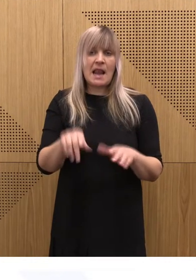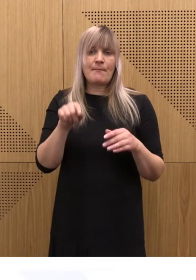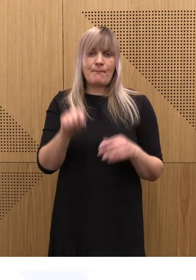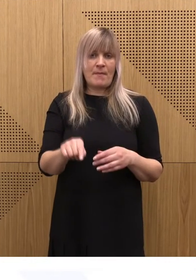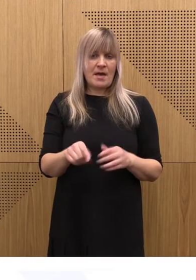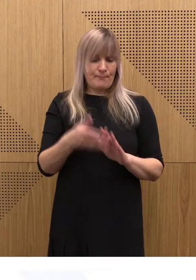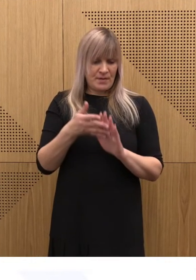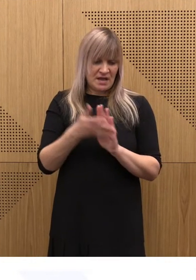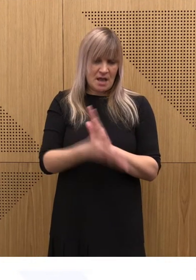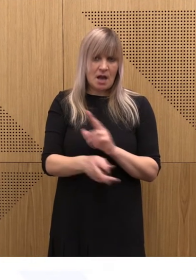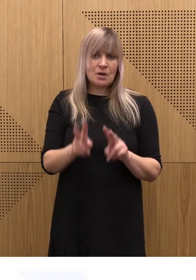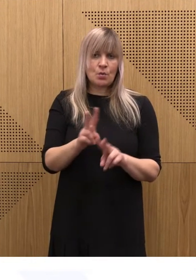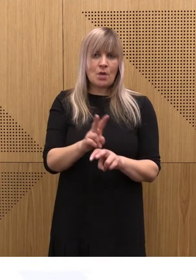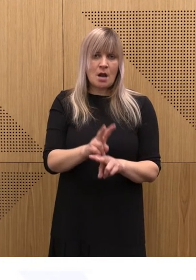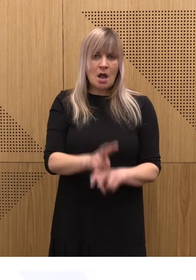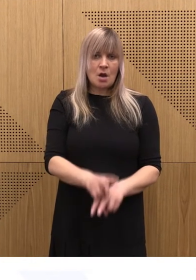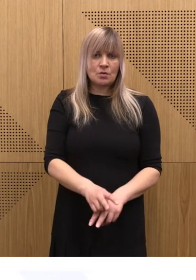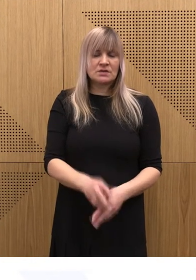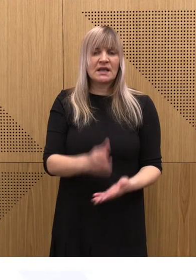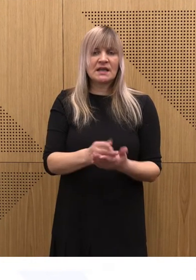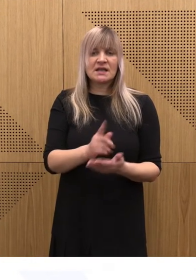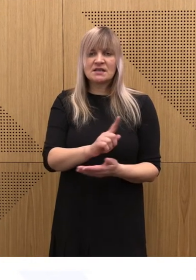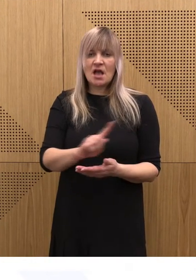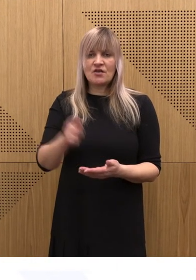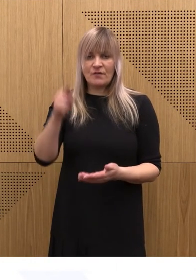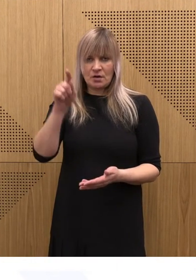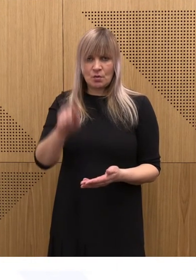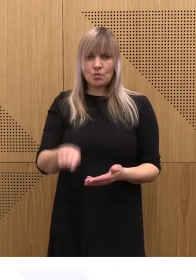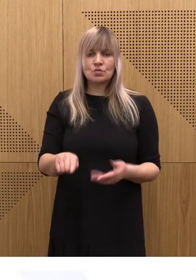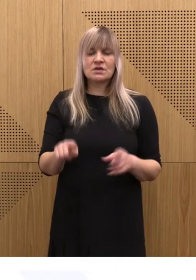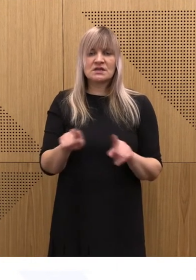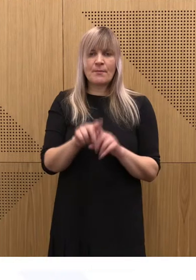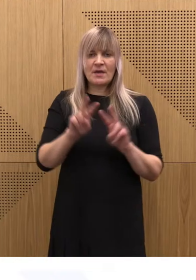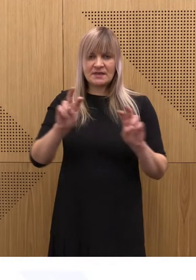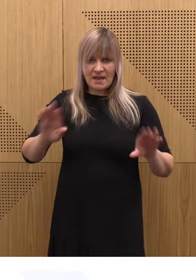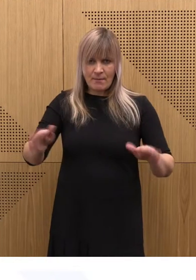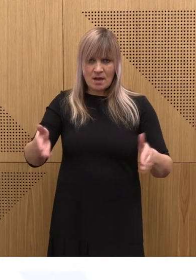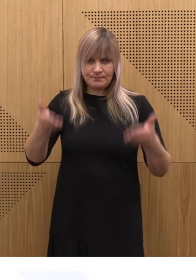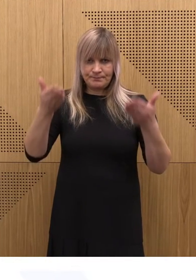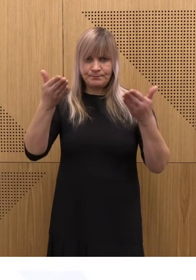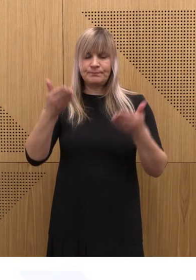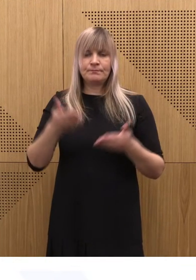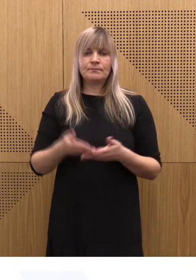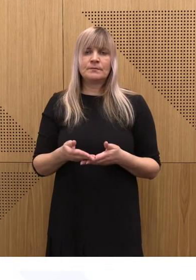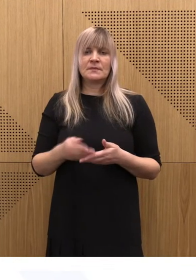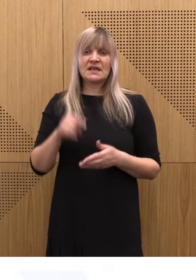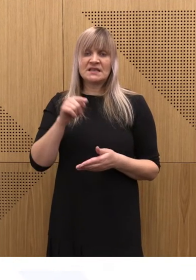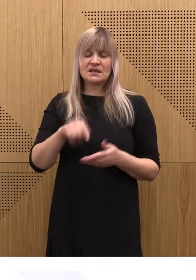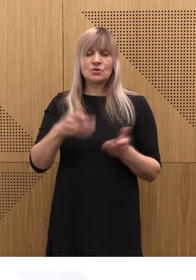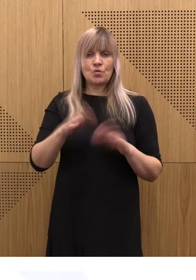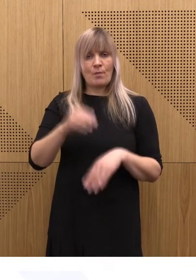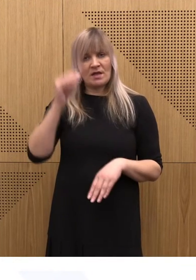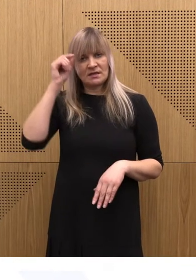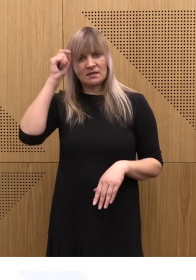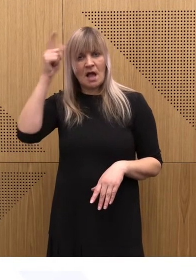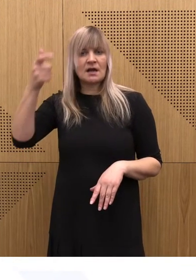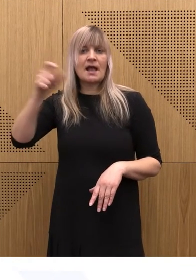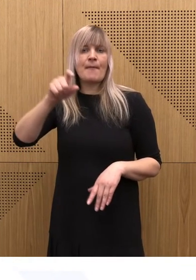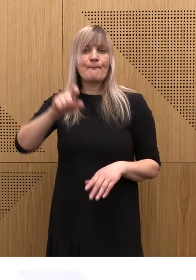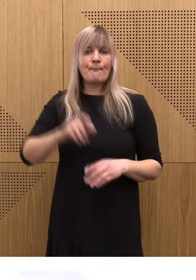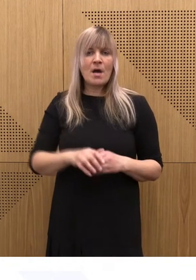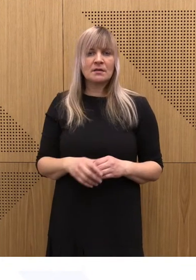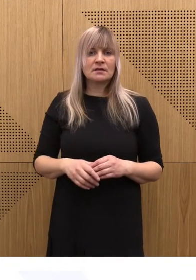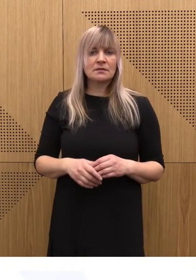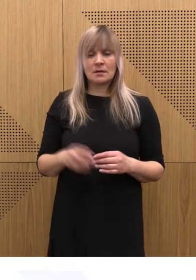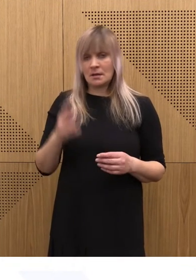päris põhjalikult selle analüüsiga ja kindlasti jaanuaris tuleb see küsimus uuesti üles, siis me oleme selle võrra targemad, et me saame juba näha, aga mis